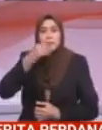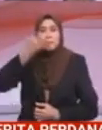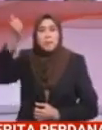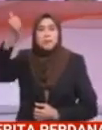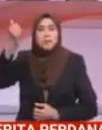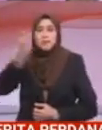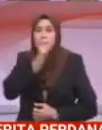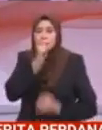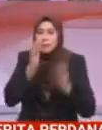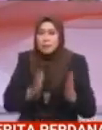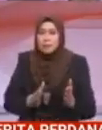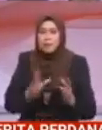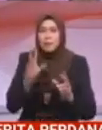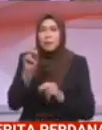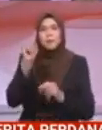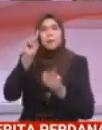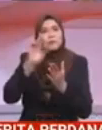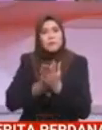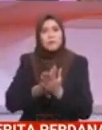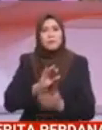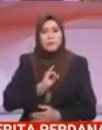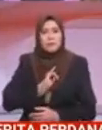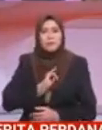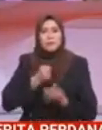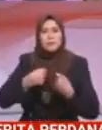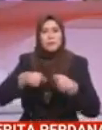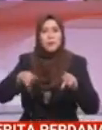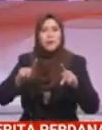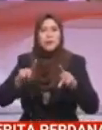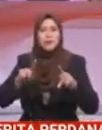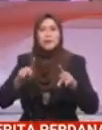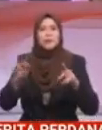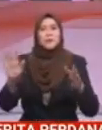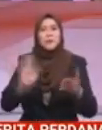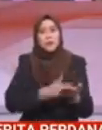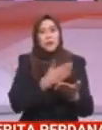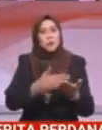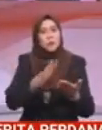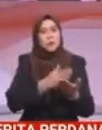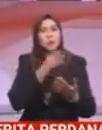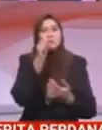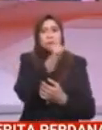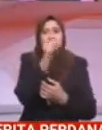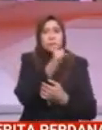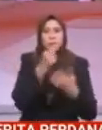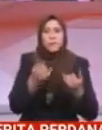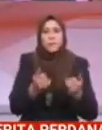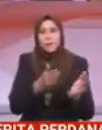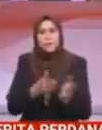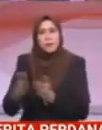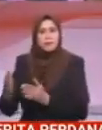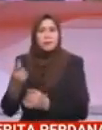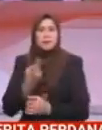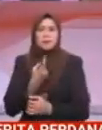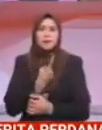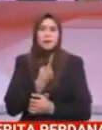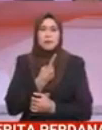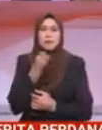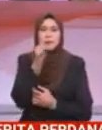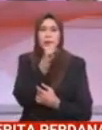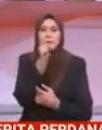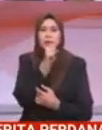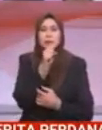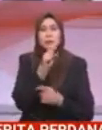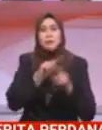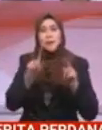dalam dunia, tapi diorang percaya dekat saya, so bagi peluang buat lagu lagi, buat lagi, tengah plan nak buat next single ni. So tapi